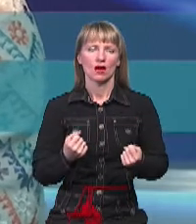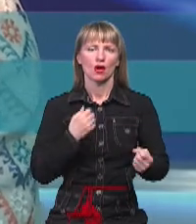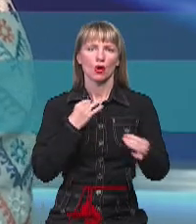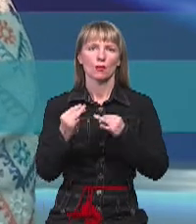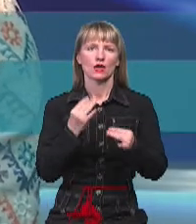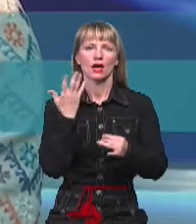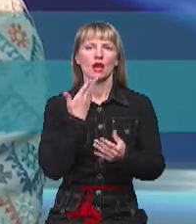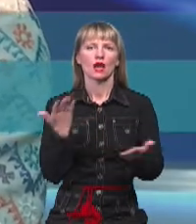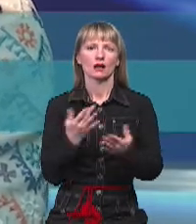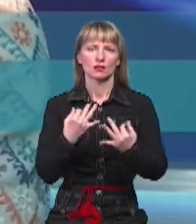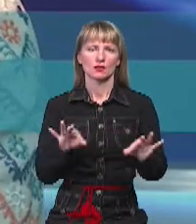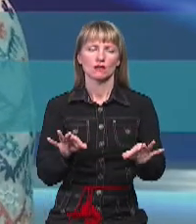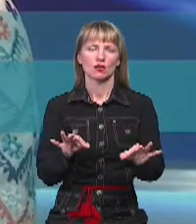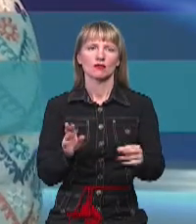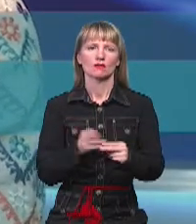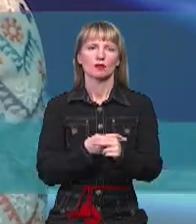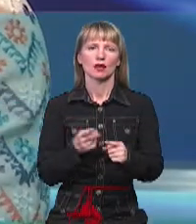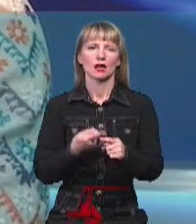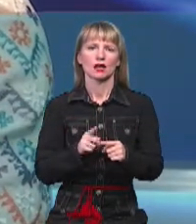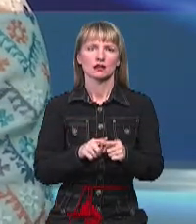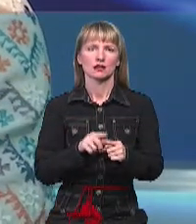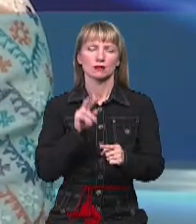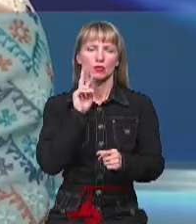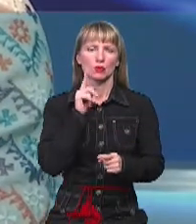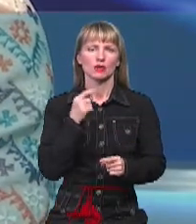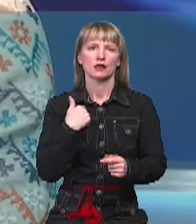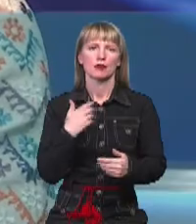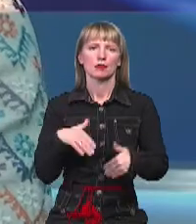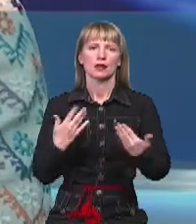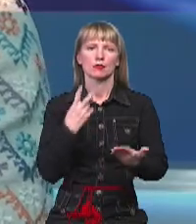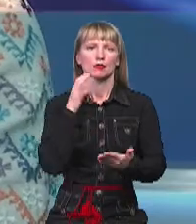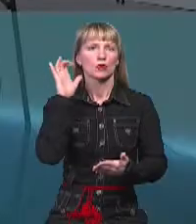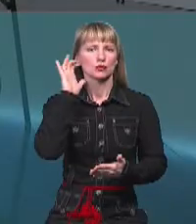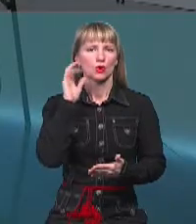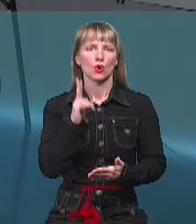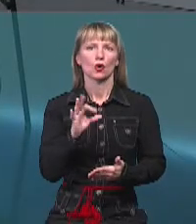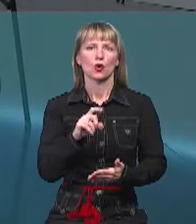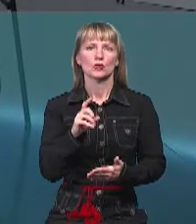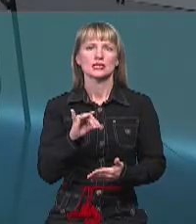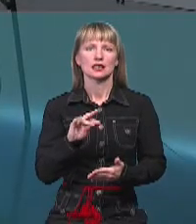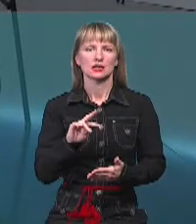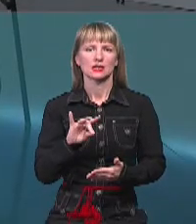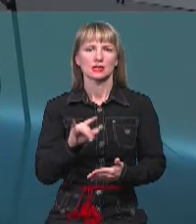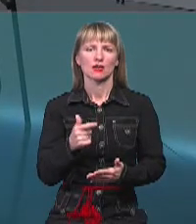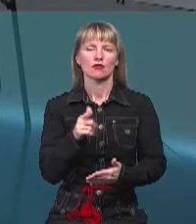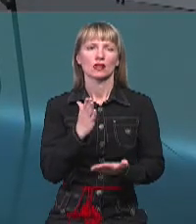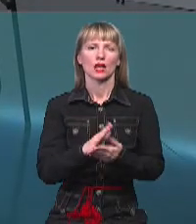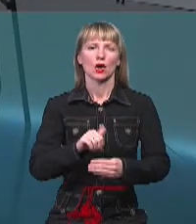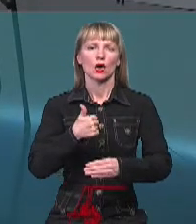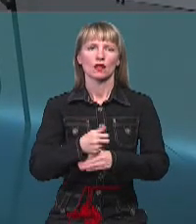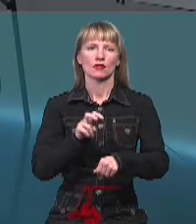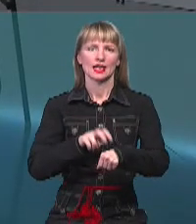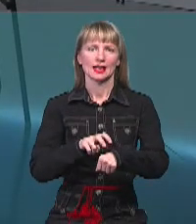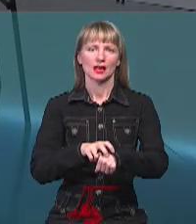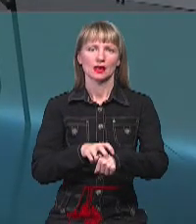дозволить виправляти ці хиби. Я зараз пропоную послухати пані Вікторію Козир. Вона є головним